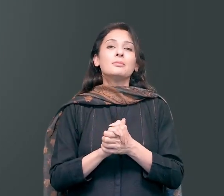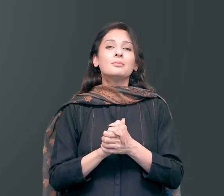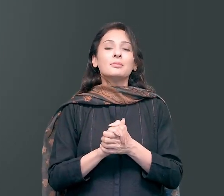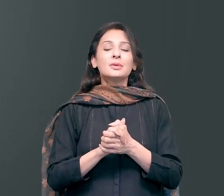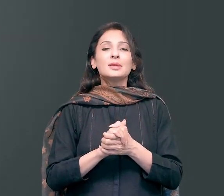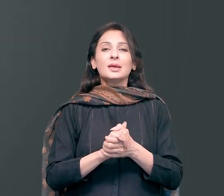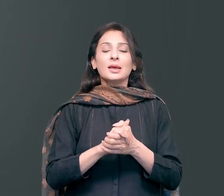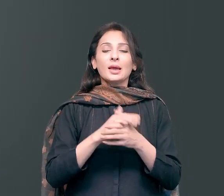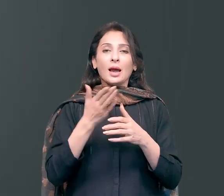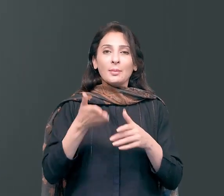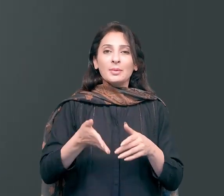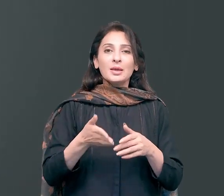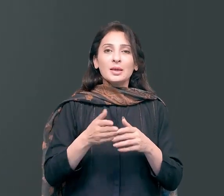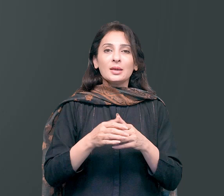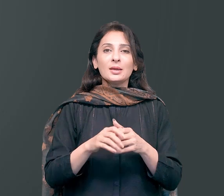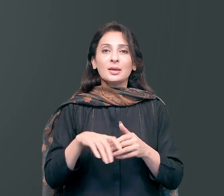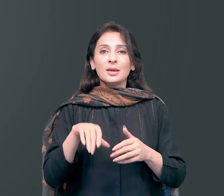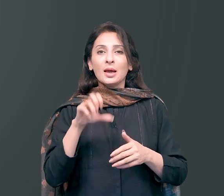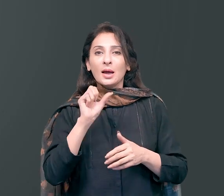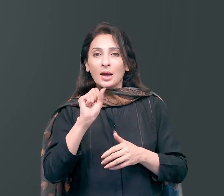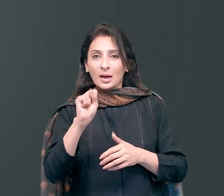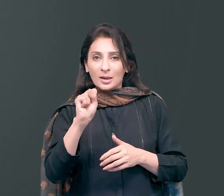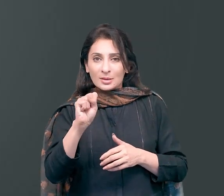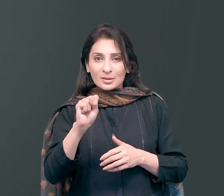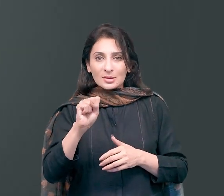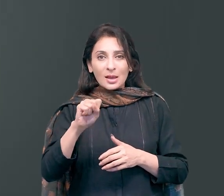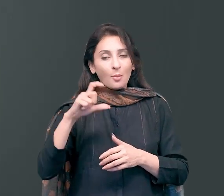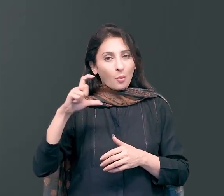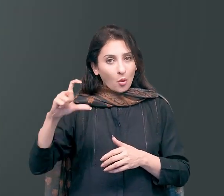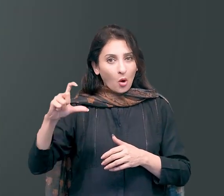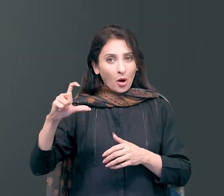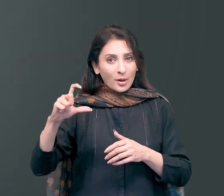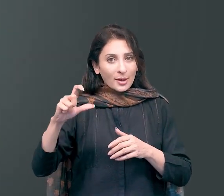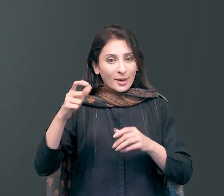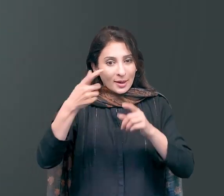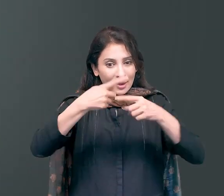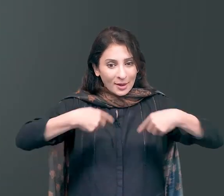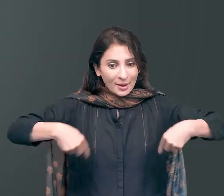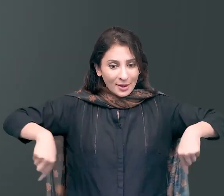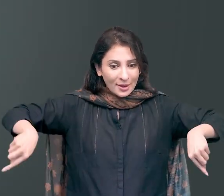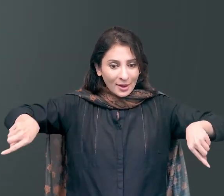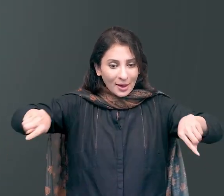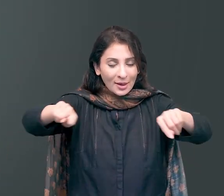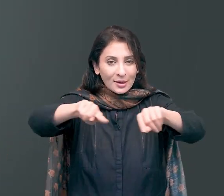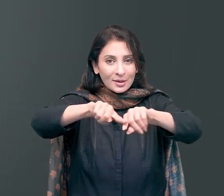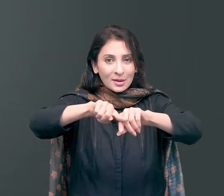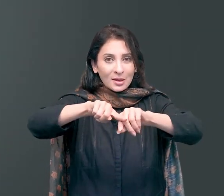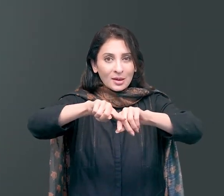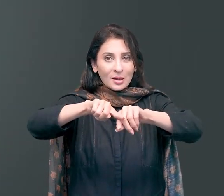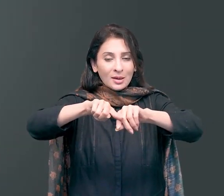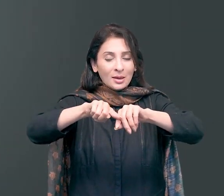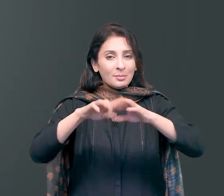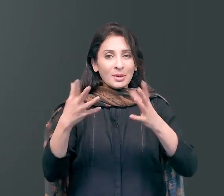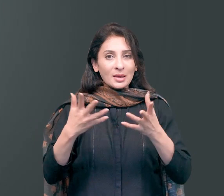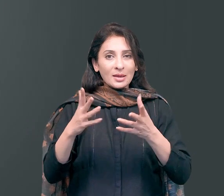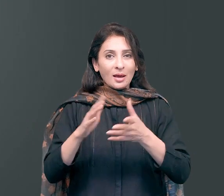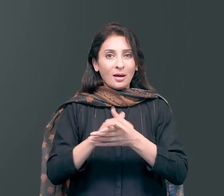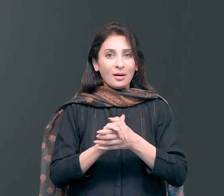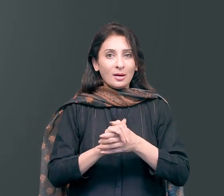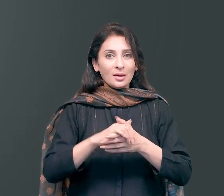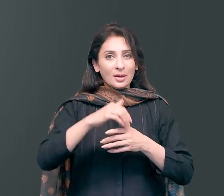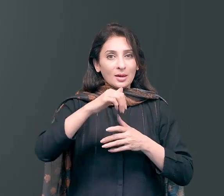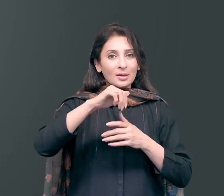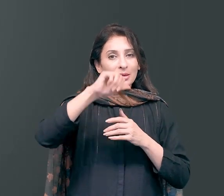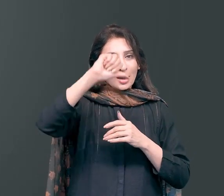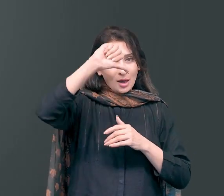تو سب کانٹیننٹ کا مطلب ہے کانٹیننٹ، اسمال کانٹیننٹ. تو جب کسی کو کانٹیننٹ بولا جاتا ہے